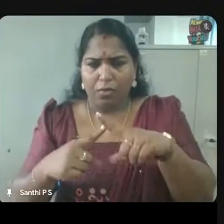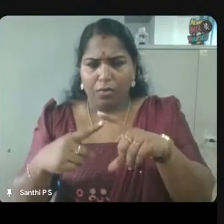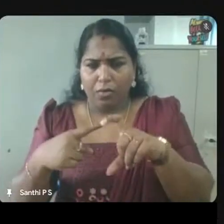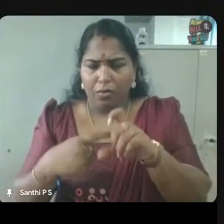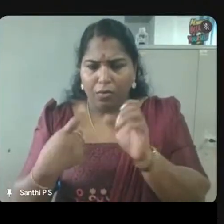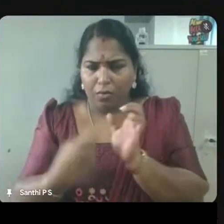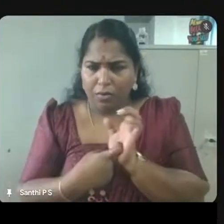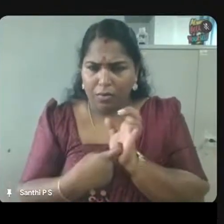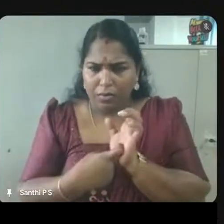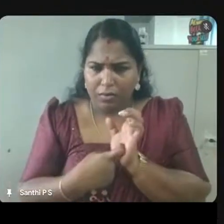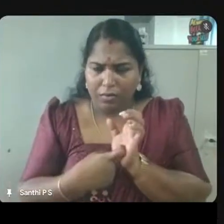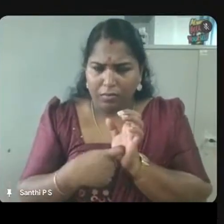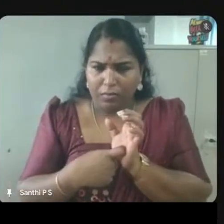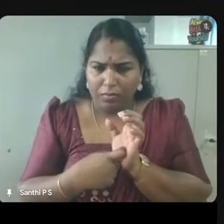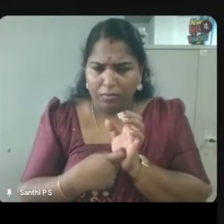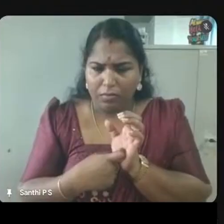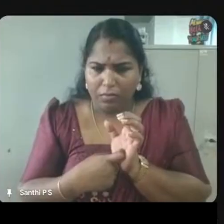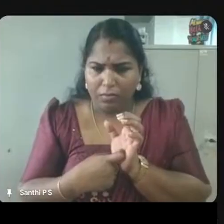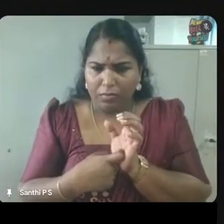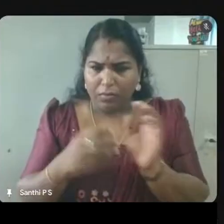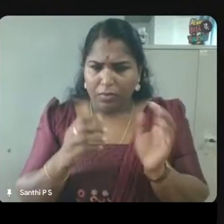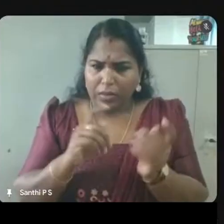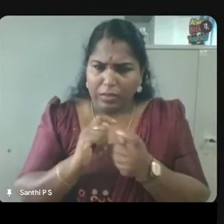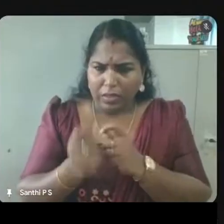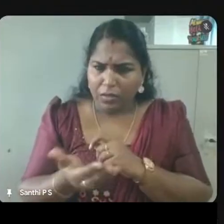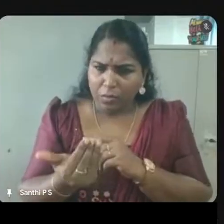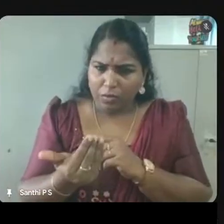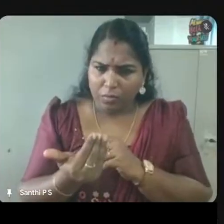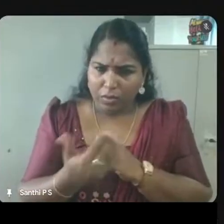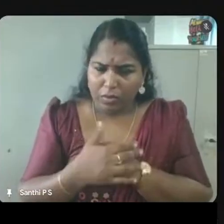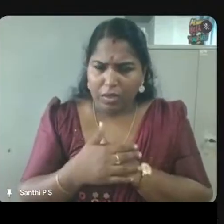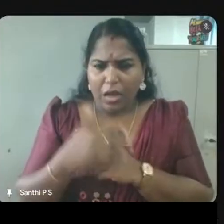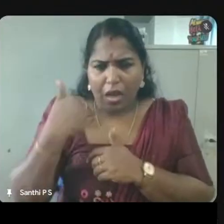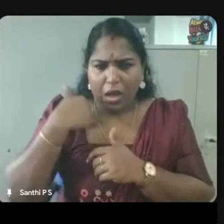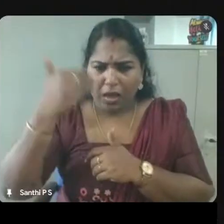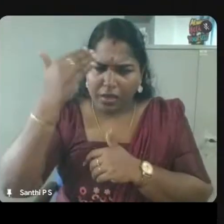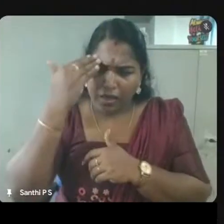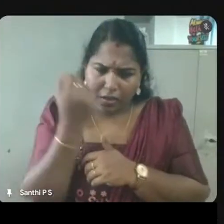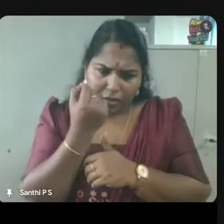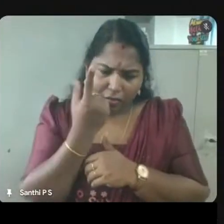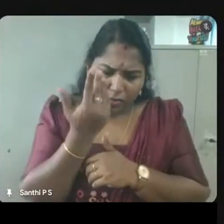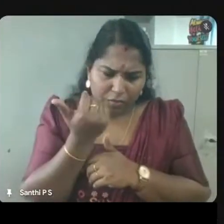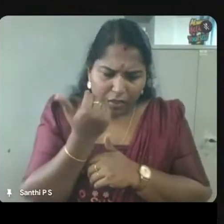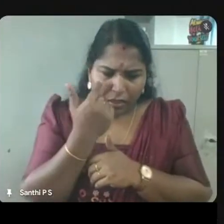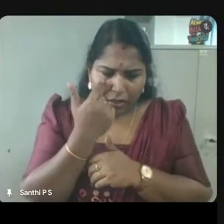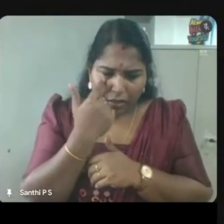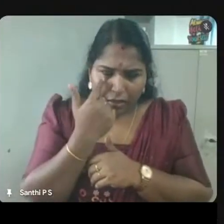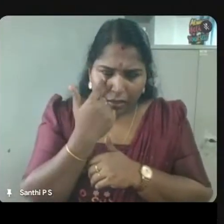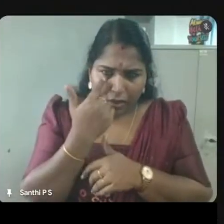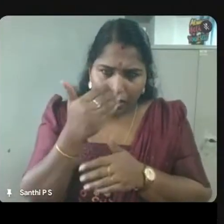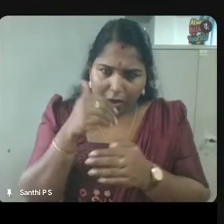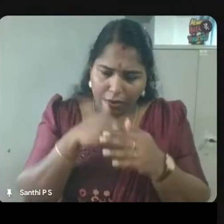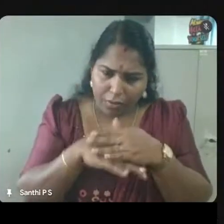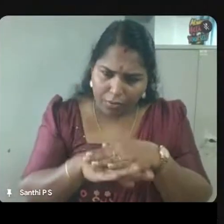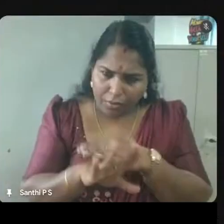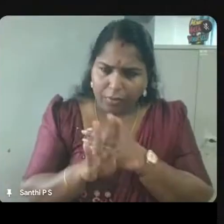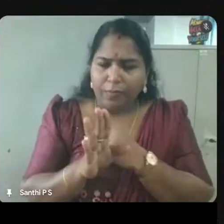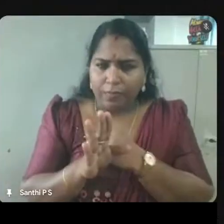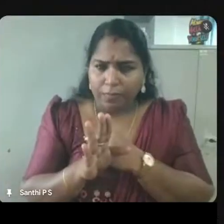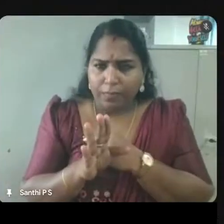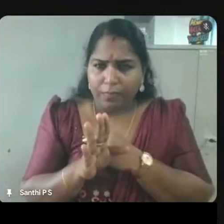മൂവ് ചെയ്യുമ്പോഴത്തേക്ക് എനിക്ക് തന്നെ അറിയാൻ പറ്റും. ഫ്രണ്ടിൽ ഇങ്ങനെ ഒരു 3D എഫക്റ്റ് പോലെ അറിയാം. ഒന്നിലൊരു